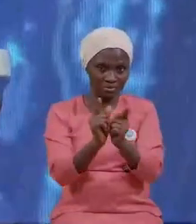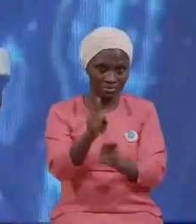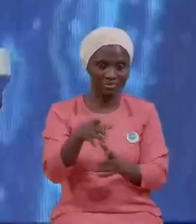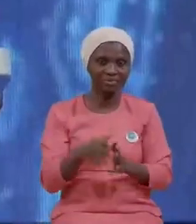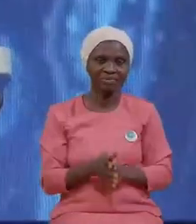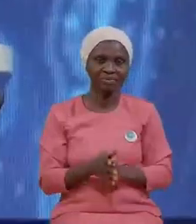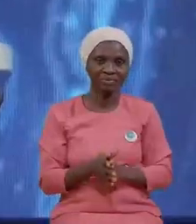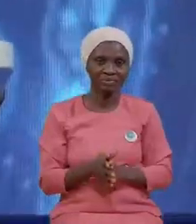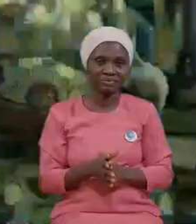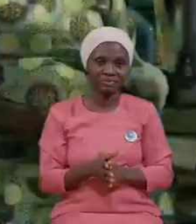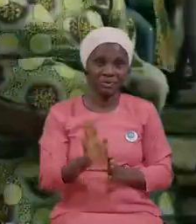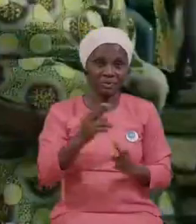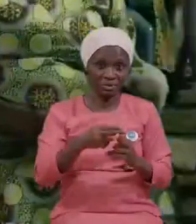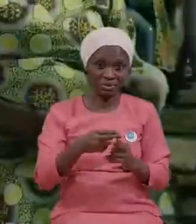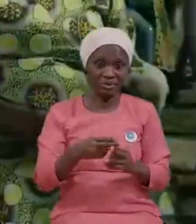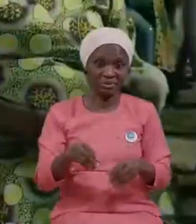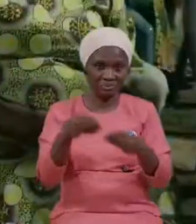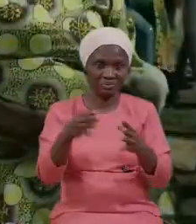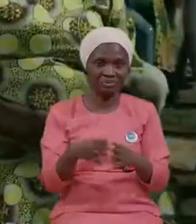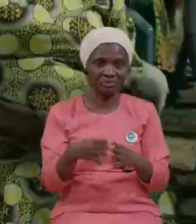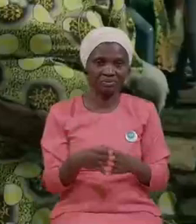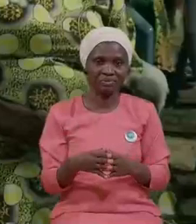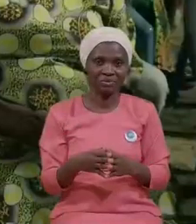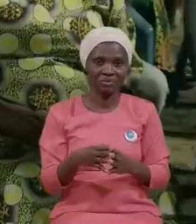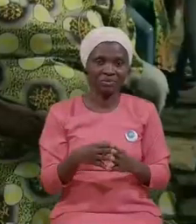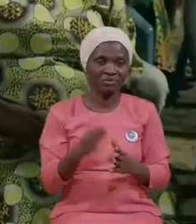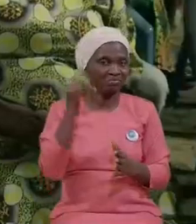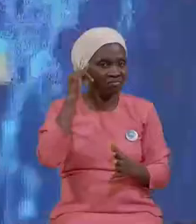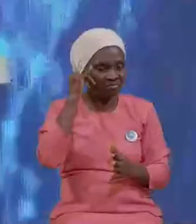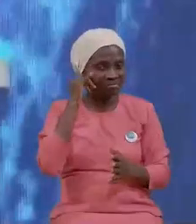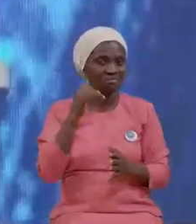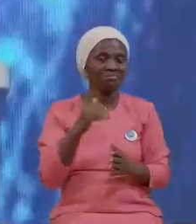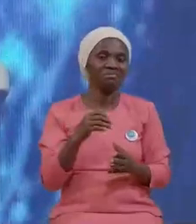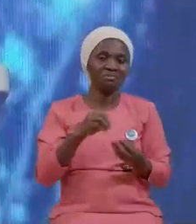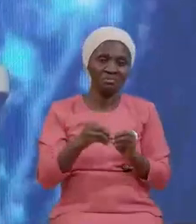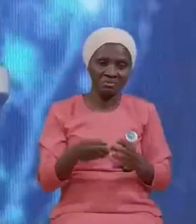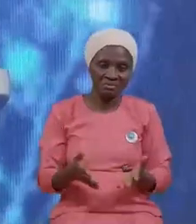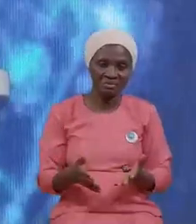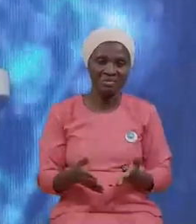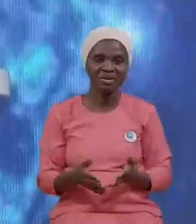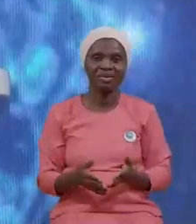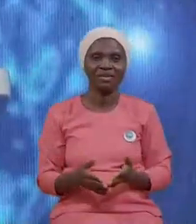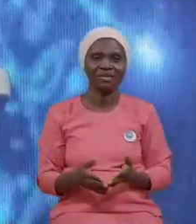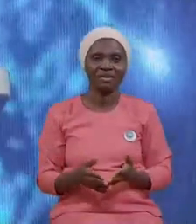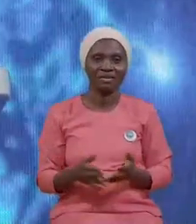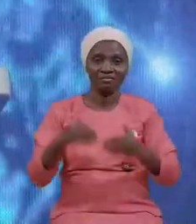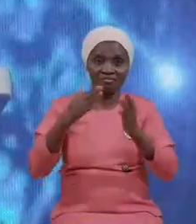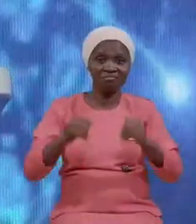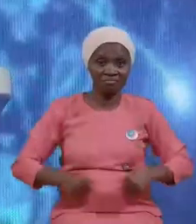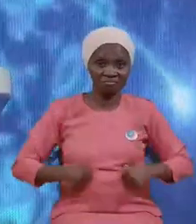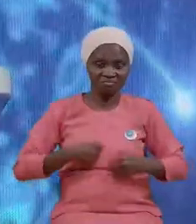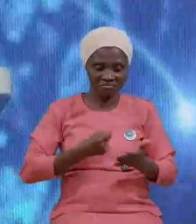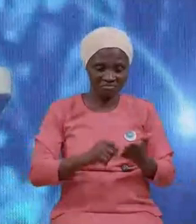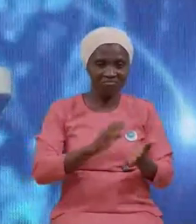prendre vos noms et prendre tous ces détails pour que nous puissions savoir que vous êtes venus dans